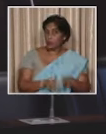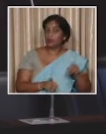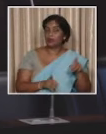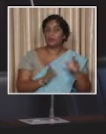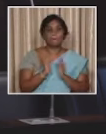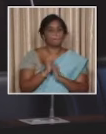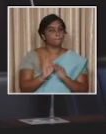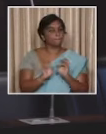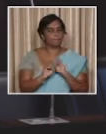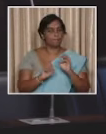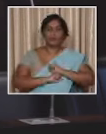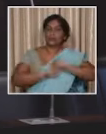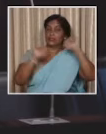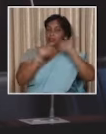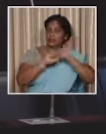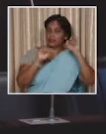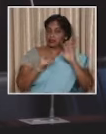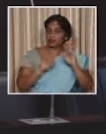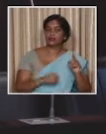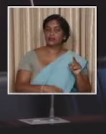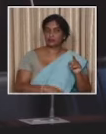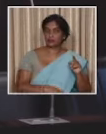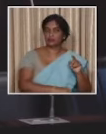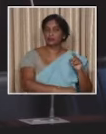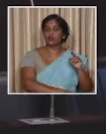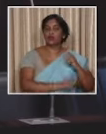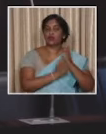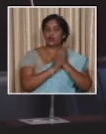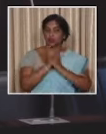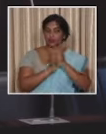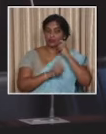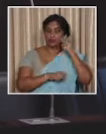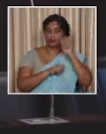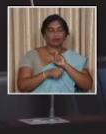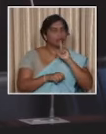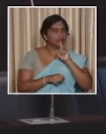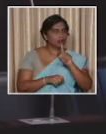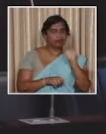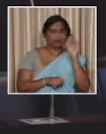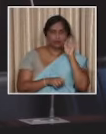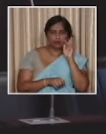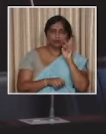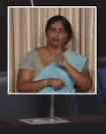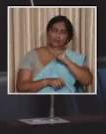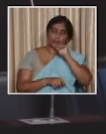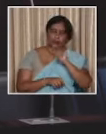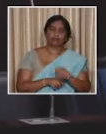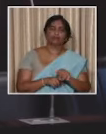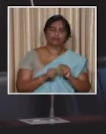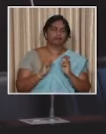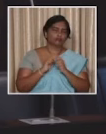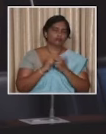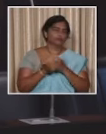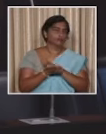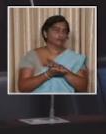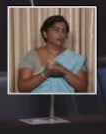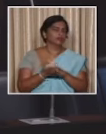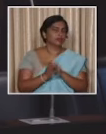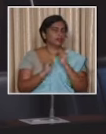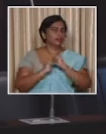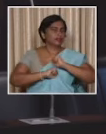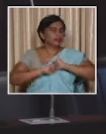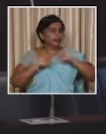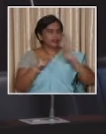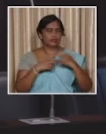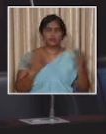මාධ්‍ය දැන් ඔය වැඩවර්ජන කරනකොට දුම්රිය මගින්ගෙන් අහපුවම කියන්නේ මේකට අනිවාර්යයෙන්ම මොන හරි පියවරක් ගන්න කියලා මේ වැඩවර්ජනත්